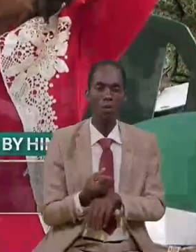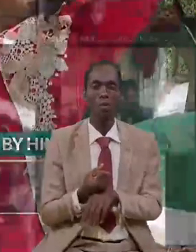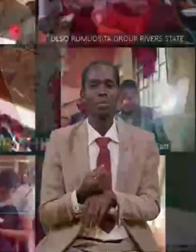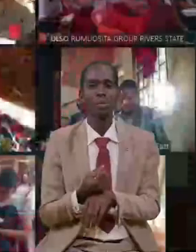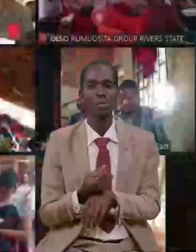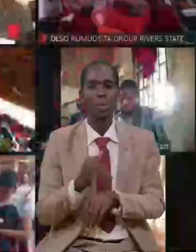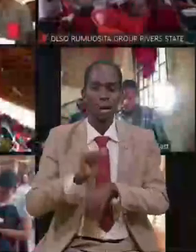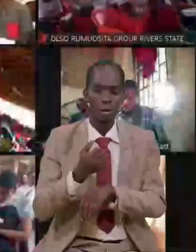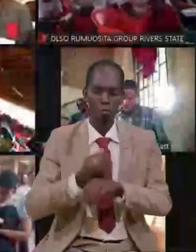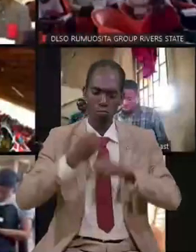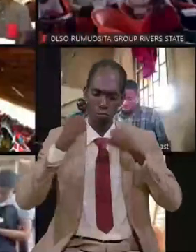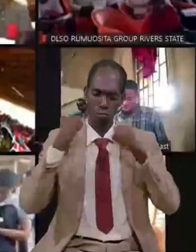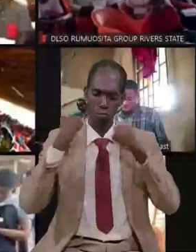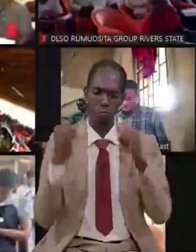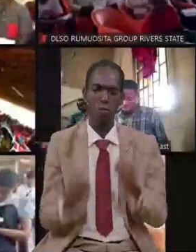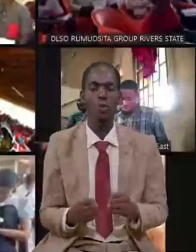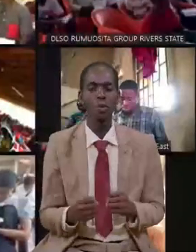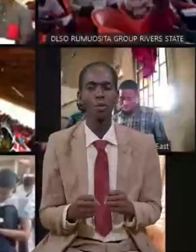Vigoureux,